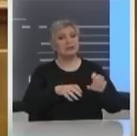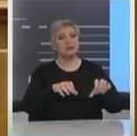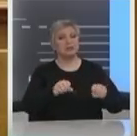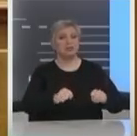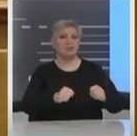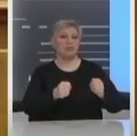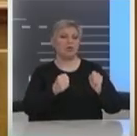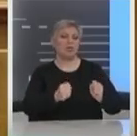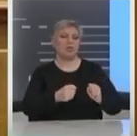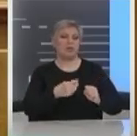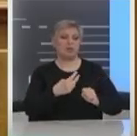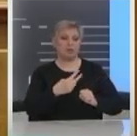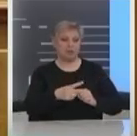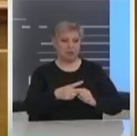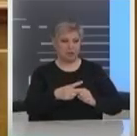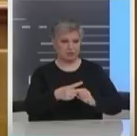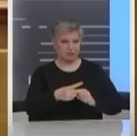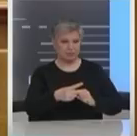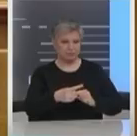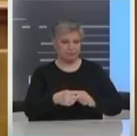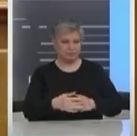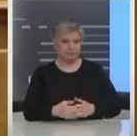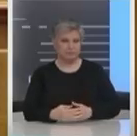ΔΟΕ το οποίο νομοθετείτε σήμερα.